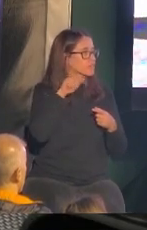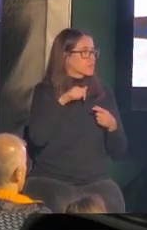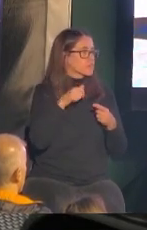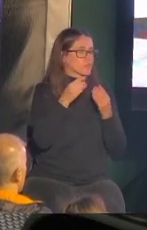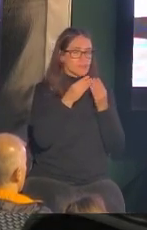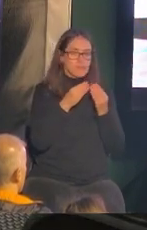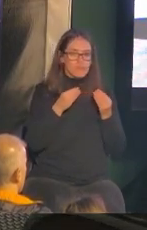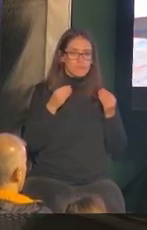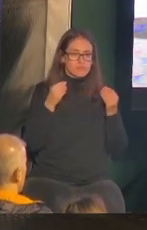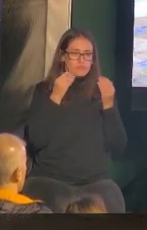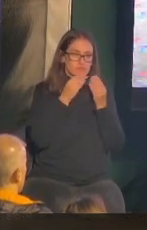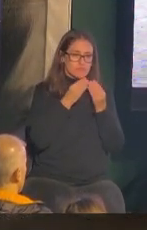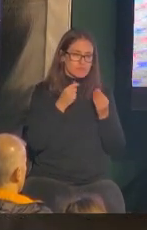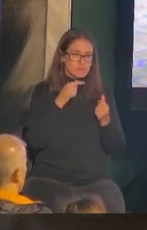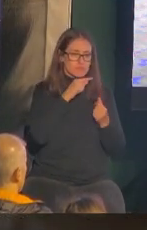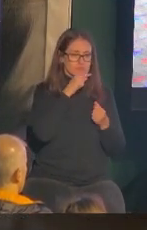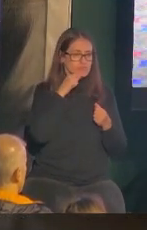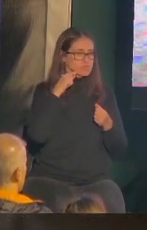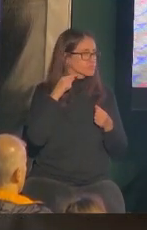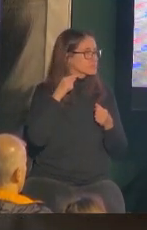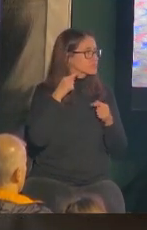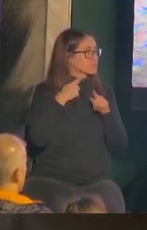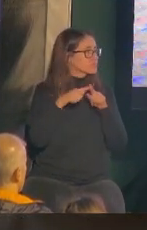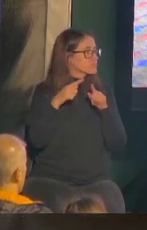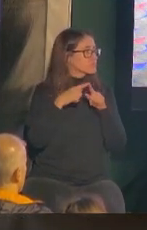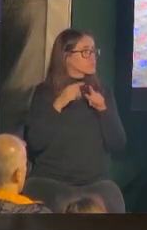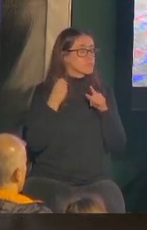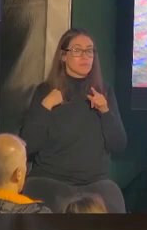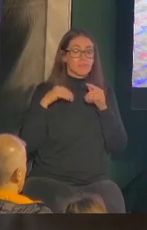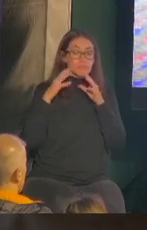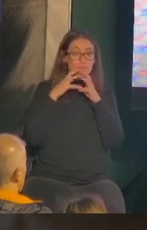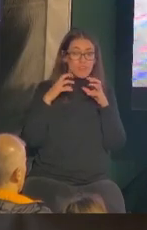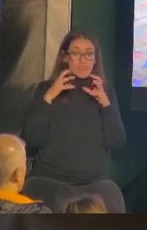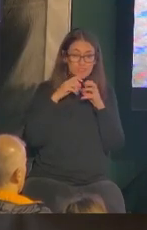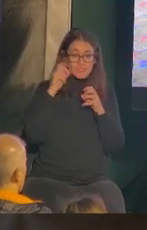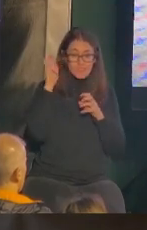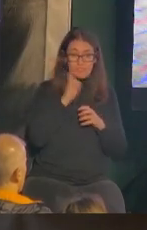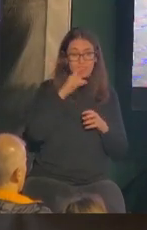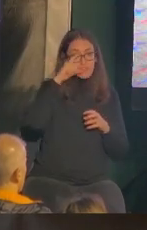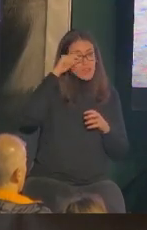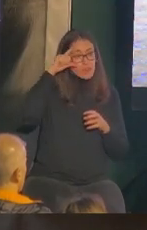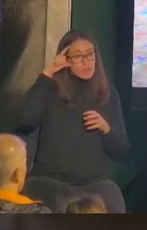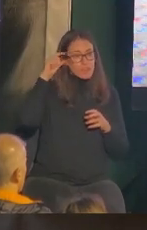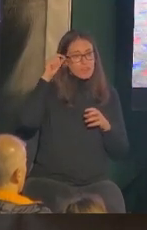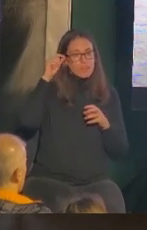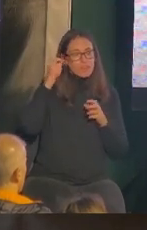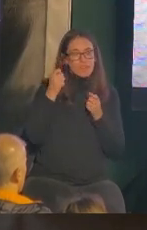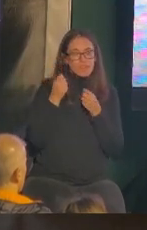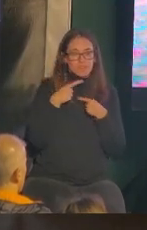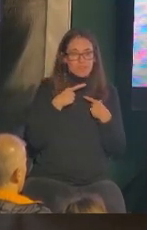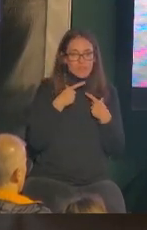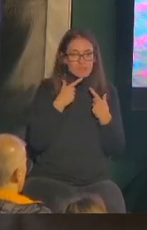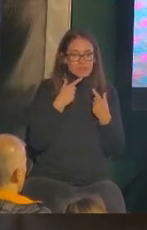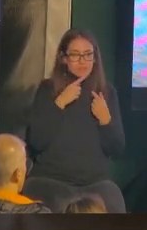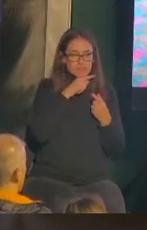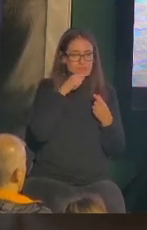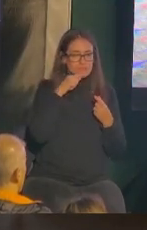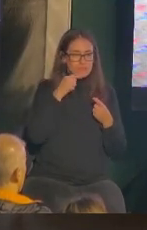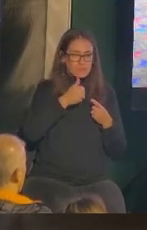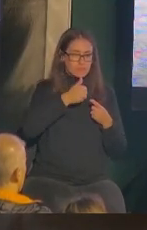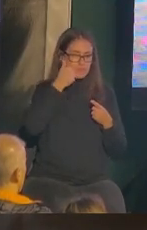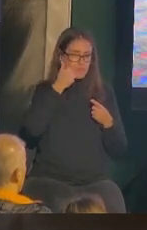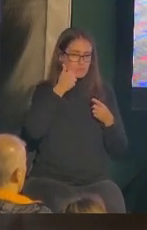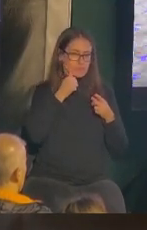cremositat. Sí, perquè al final és el greix de l'ametlla el que ens aporta és tota la grassa que hi haurà la